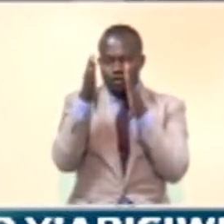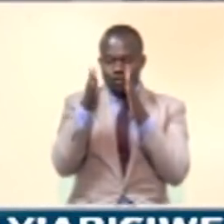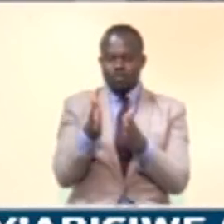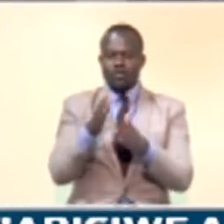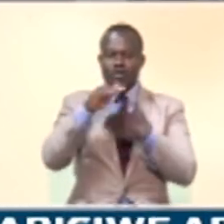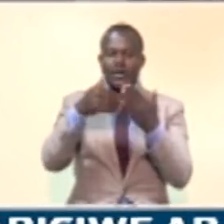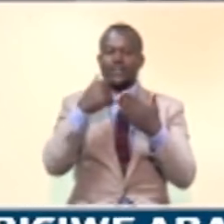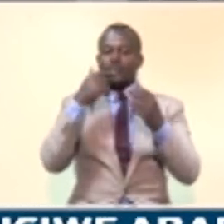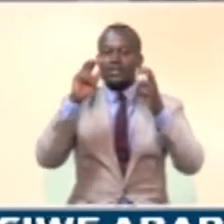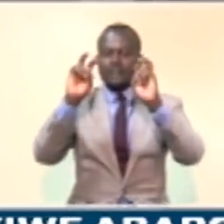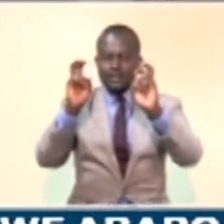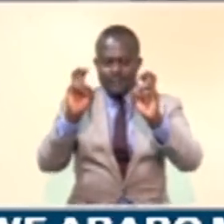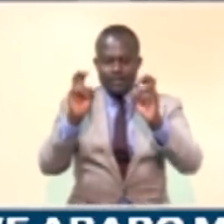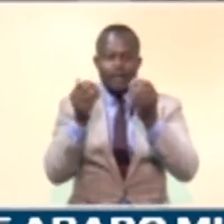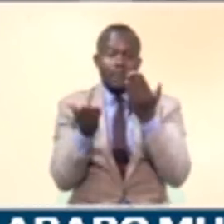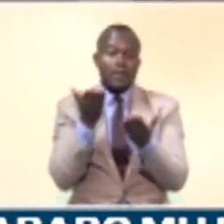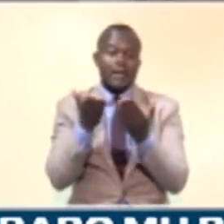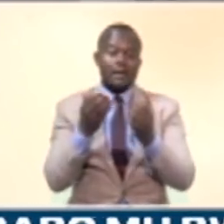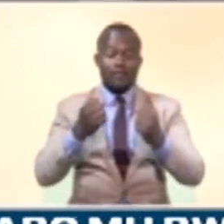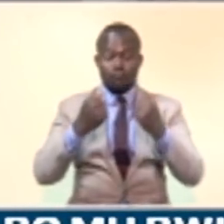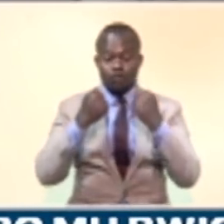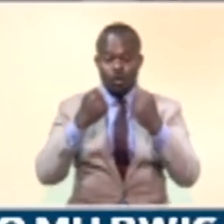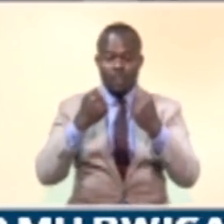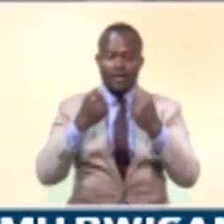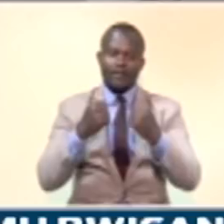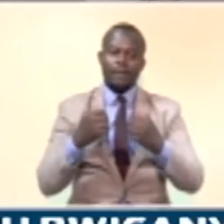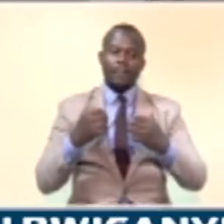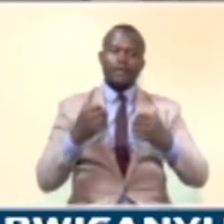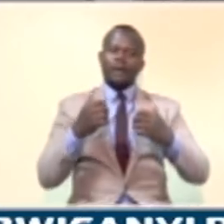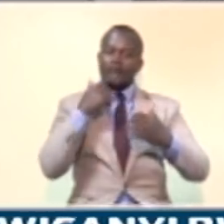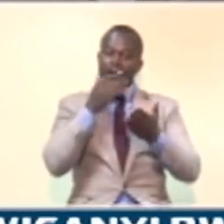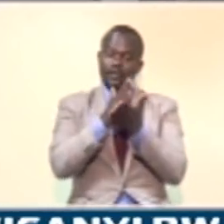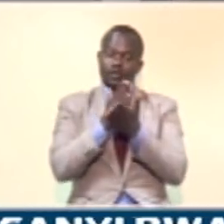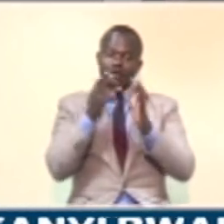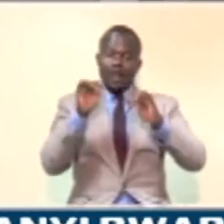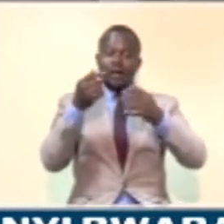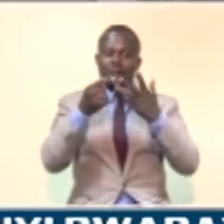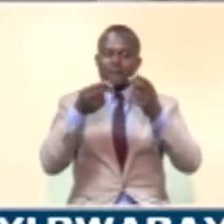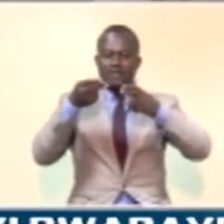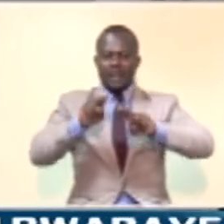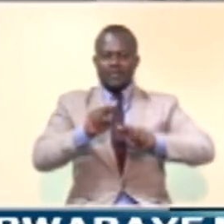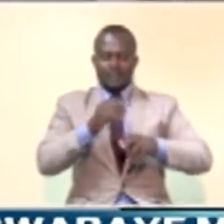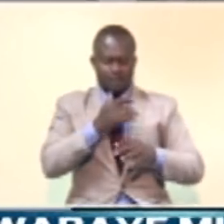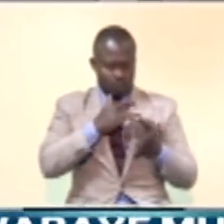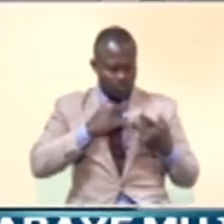wese uvuze ati yenda mukomere hari akavuga kuri ibintu byagenze hari ikintu